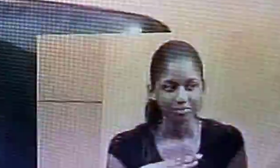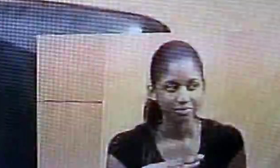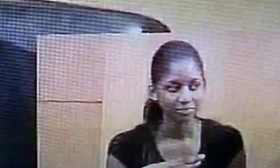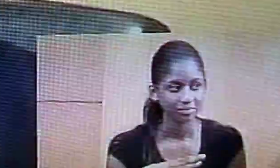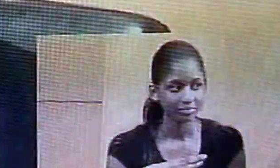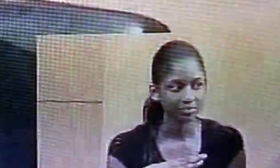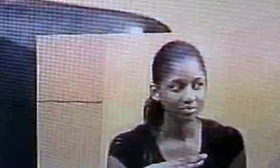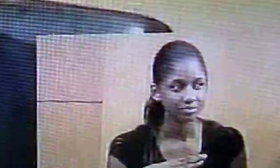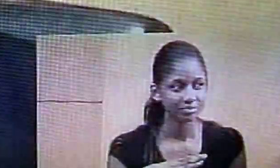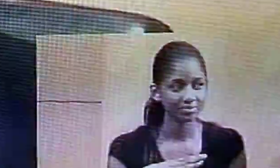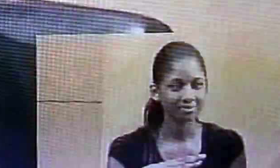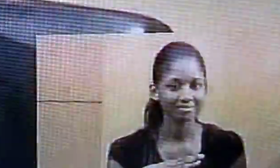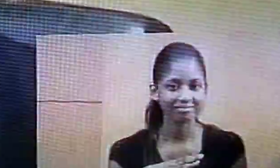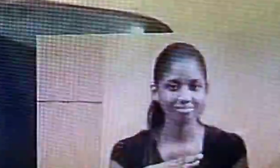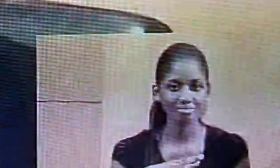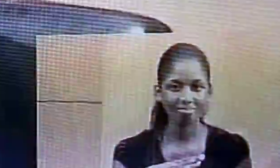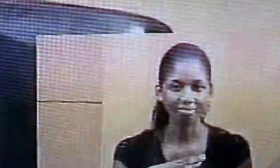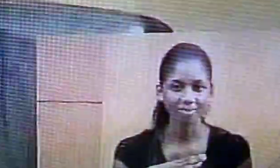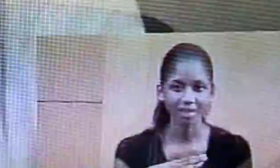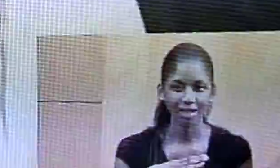ne produit que